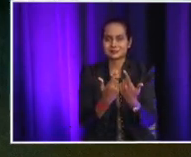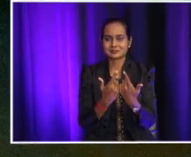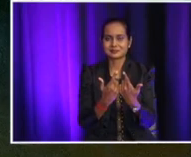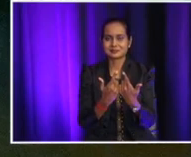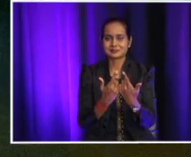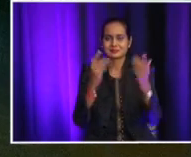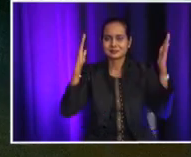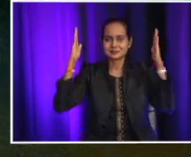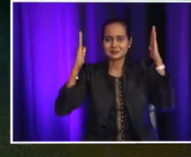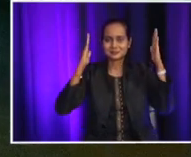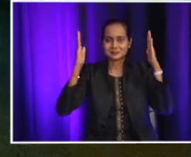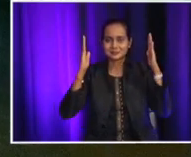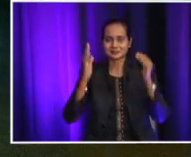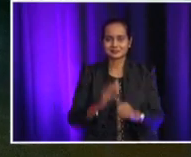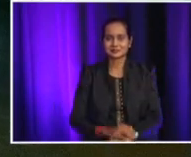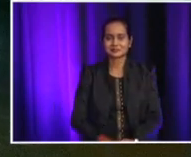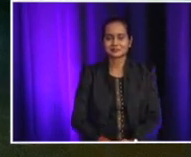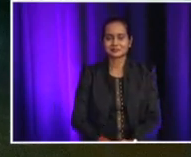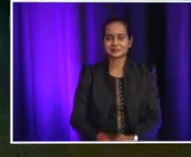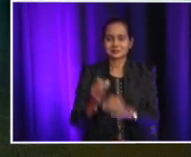pelajaran bahasa Melayu